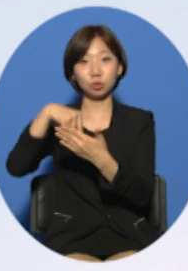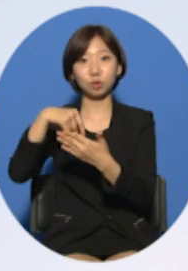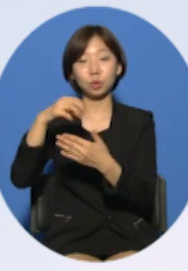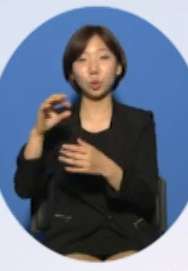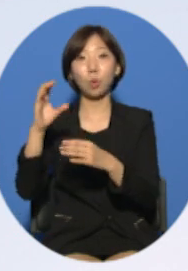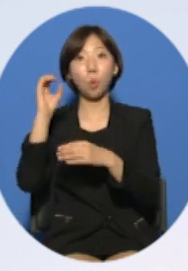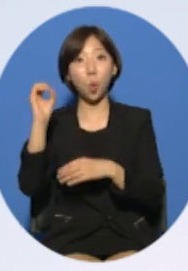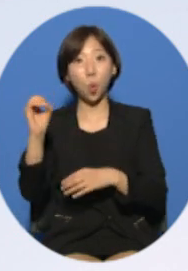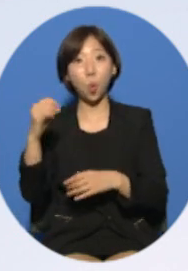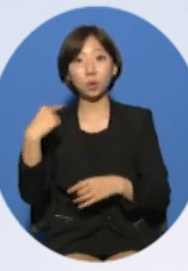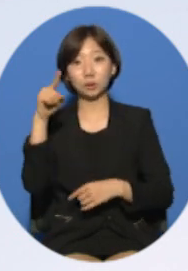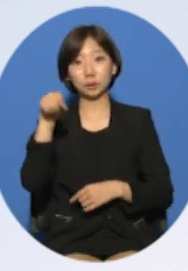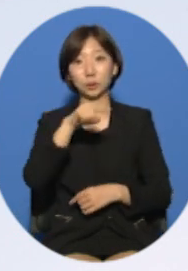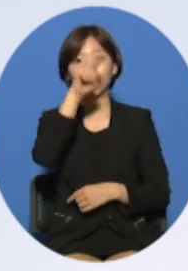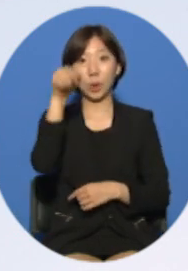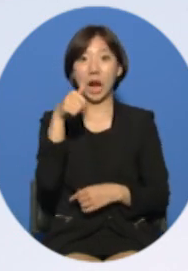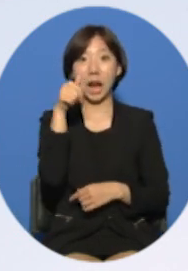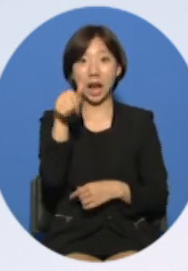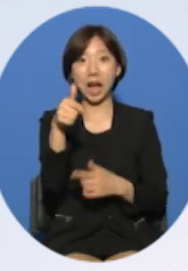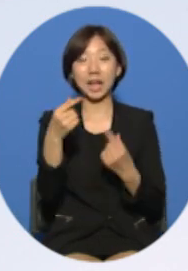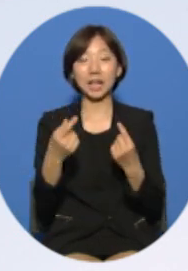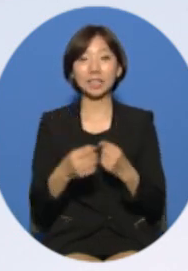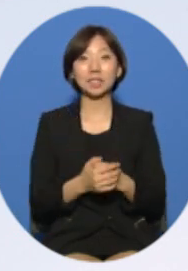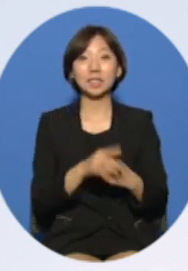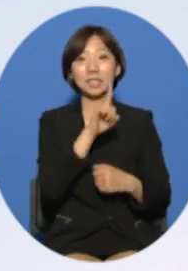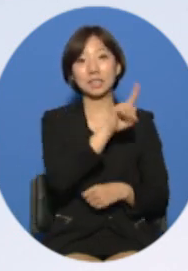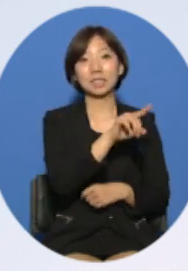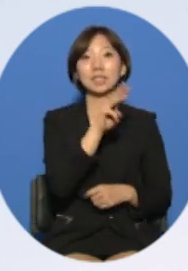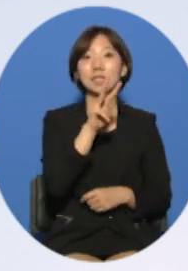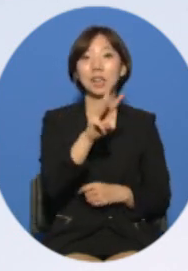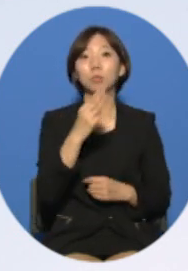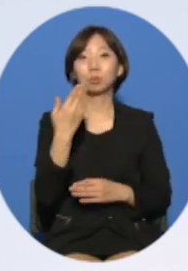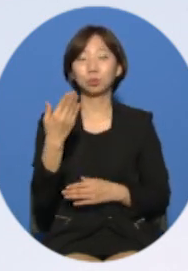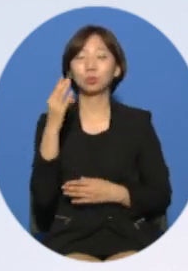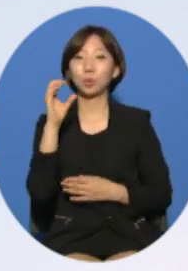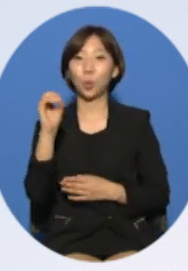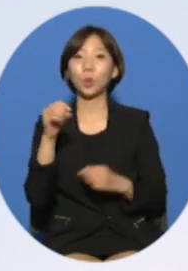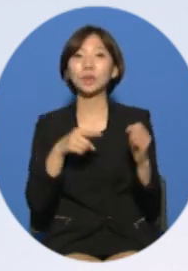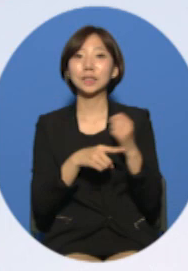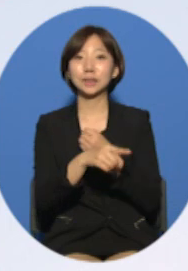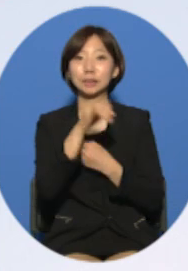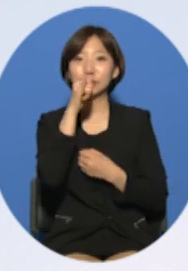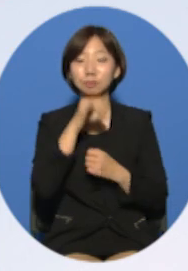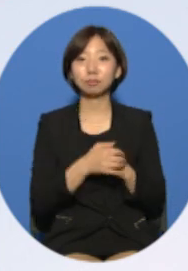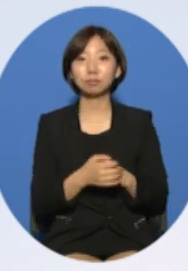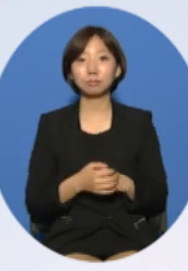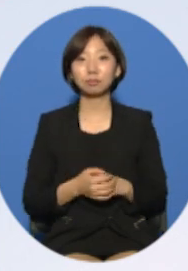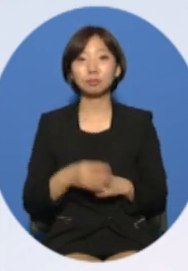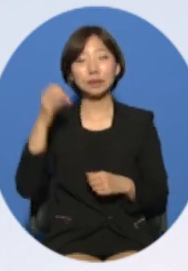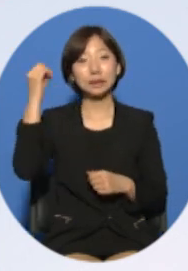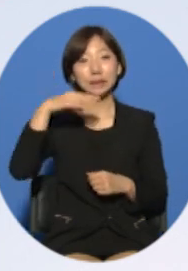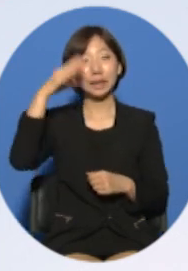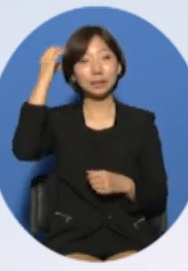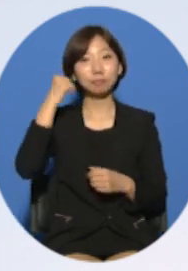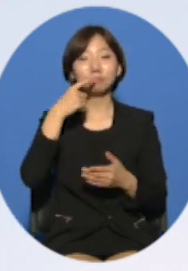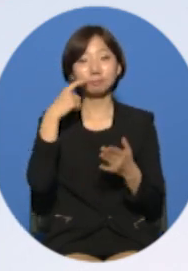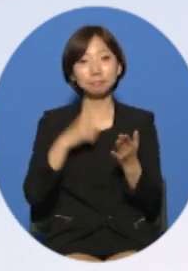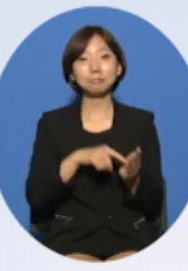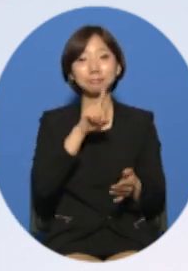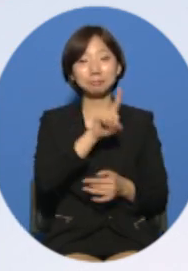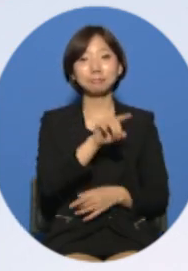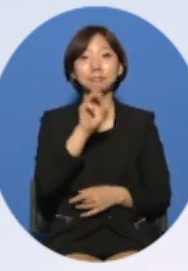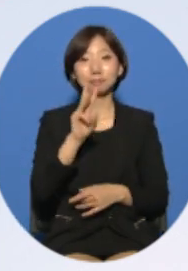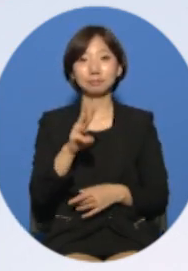기표봉. 기표하는 동그라미. 그래서 1390입니다. 아, 그래서. 아 그렇군요. 그런 뜻이 있어요. 그냥 외워도 쉽습니다. 그냥 외워도 쉽나요?